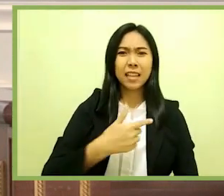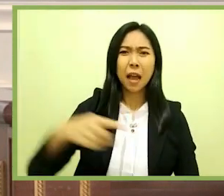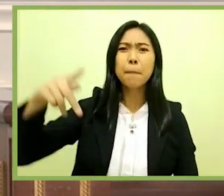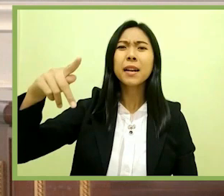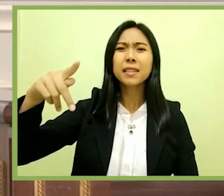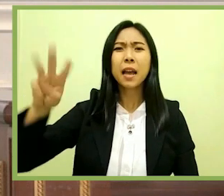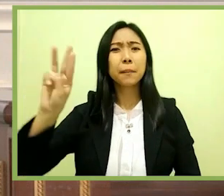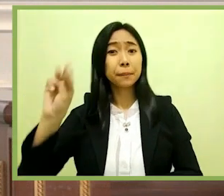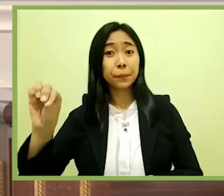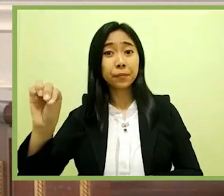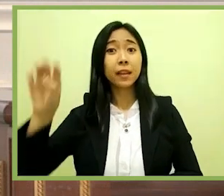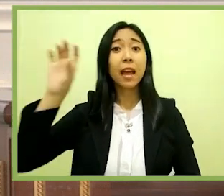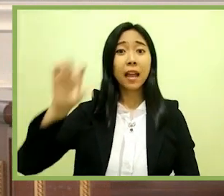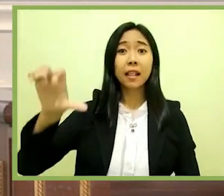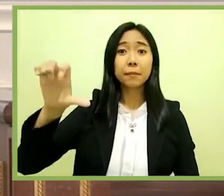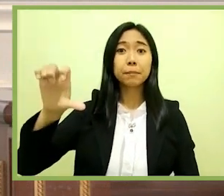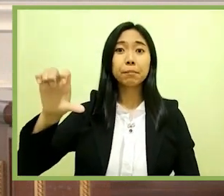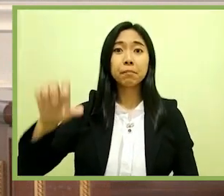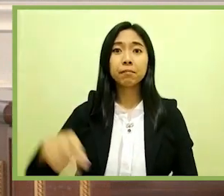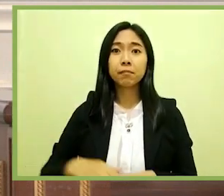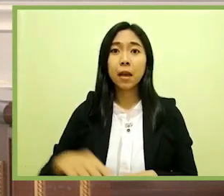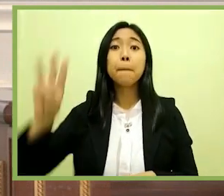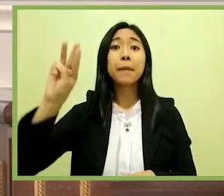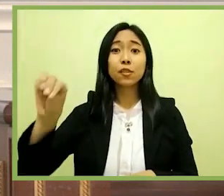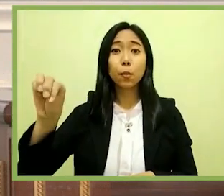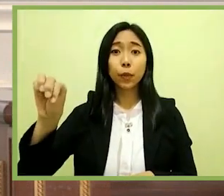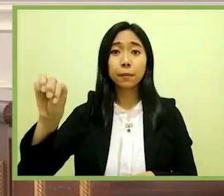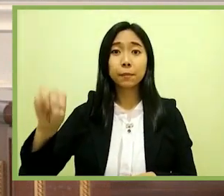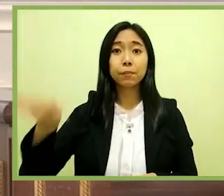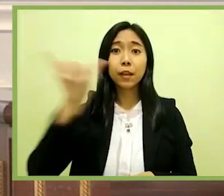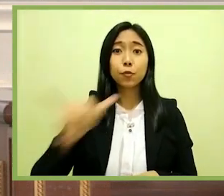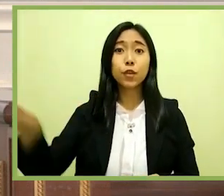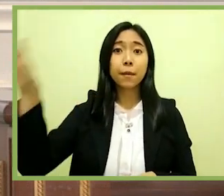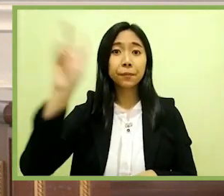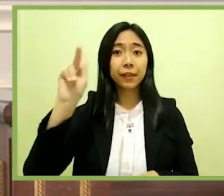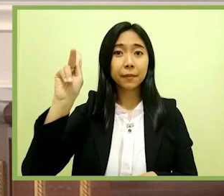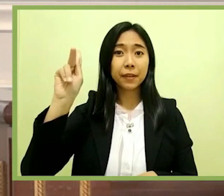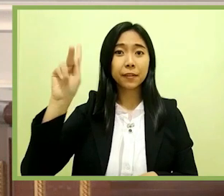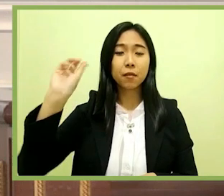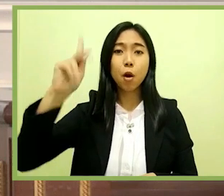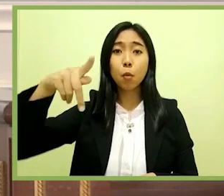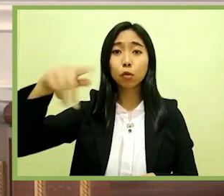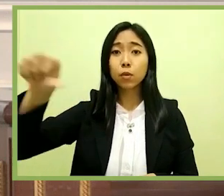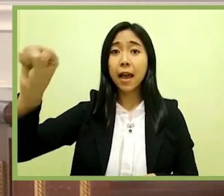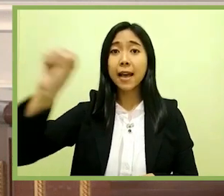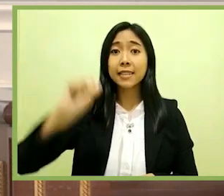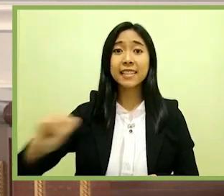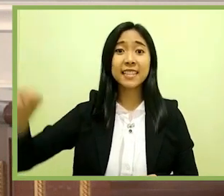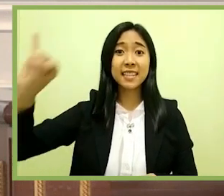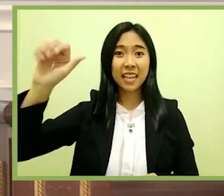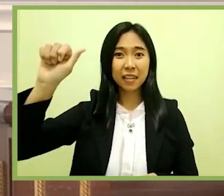Media, Elam, penduduk Mesopotamia, Yudea dan Kapadokia, Pontus dan Asia, Frigia dan